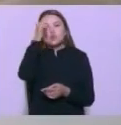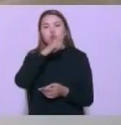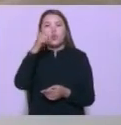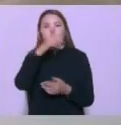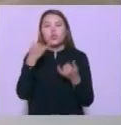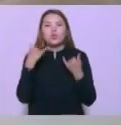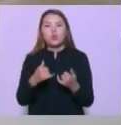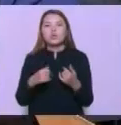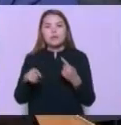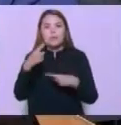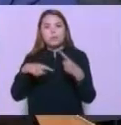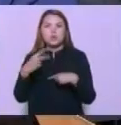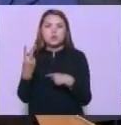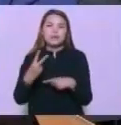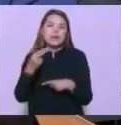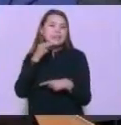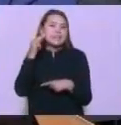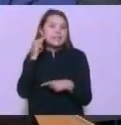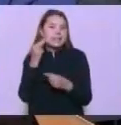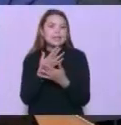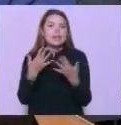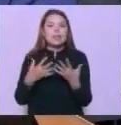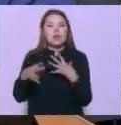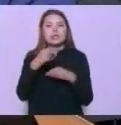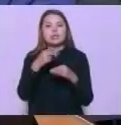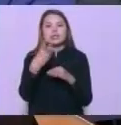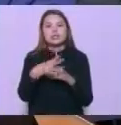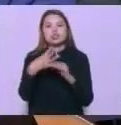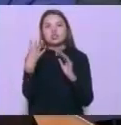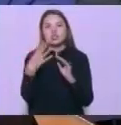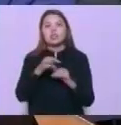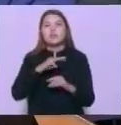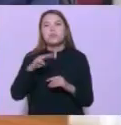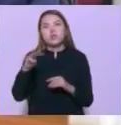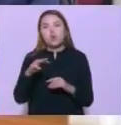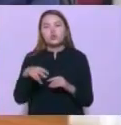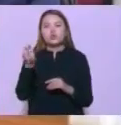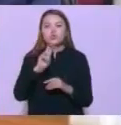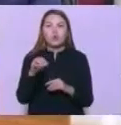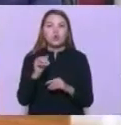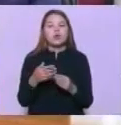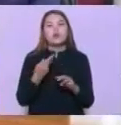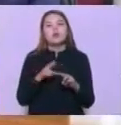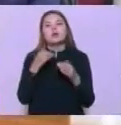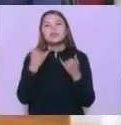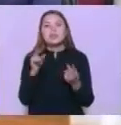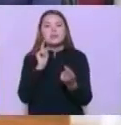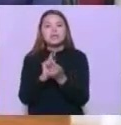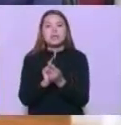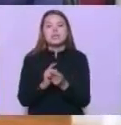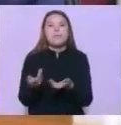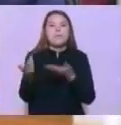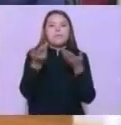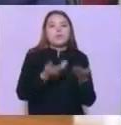внешний торговый оборот Мангистауской области с КНР составил 34,7 миллионов долларов США. На встрече Нурдаулет Килыбай